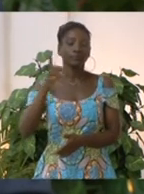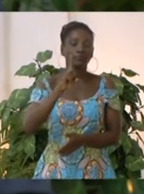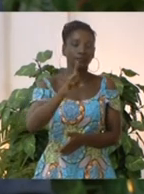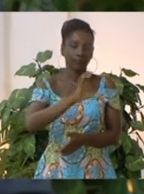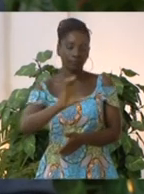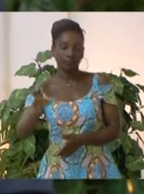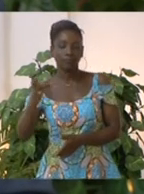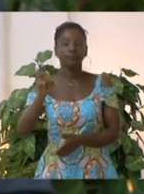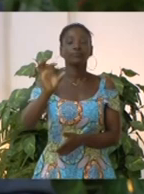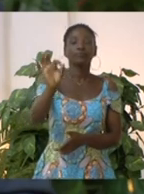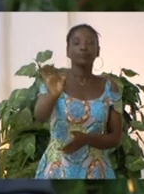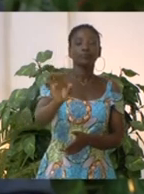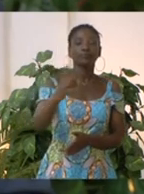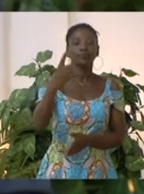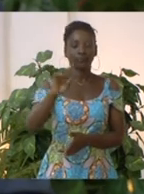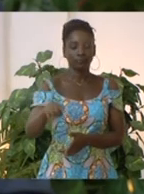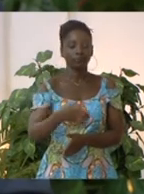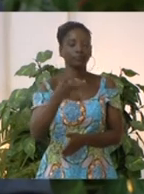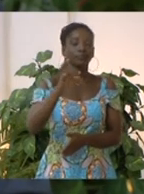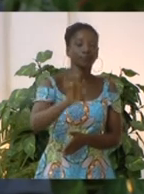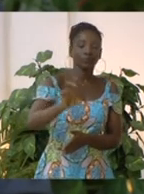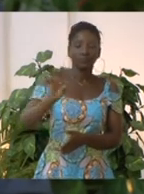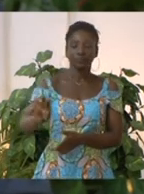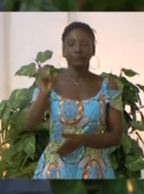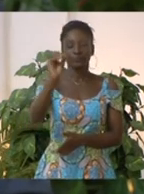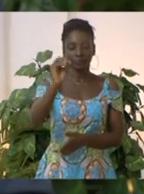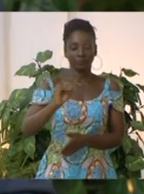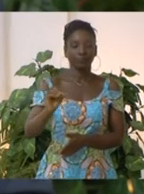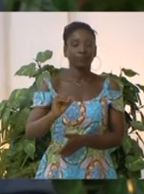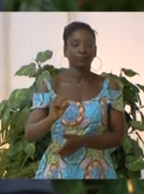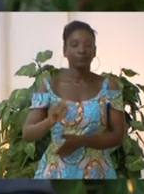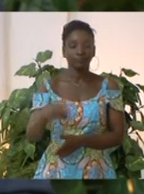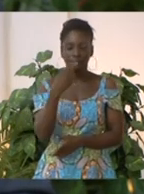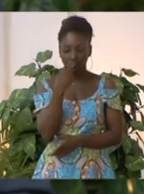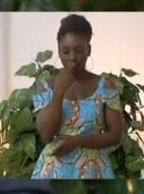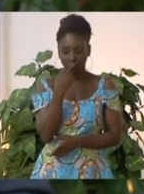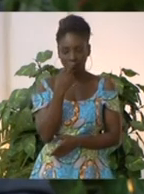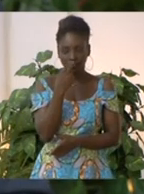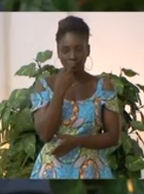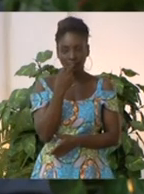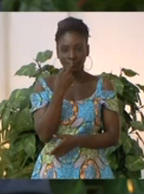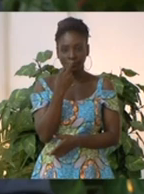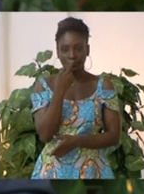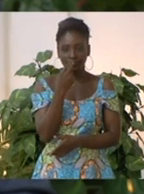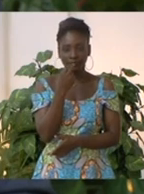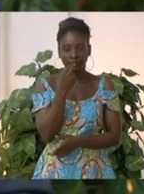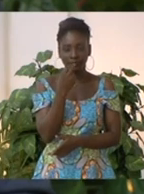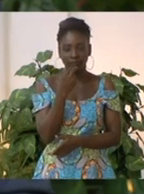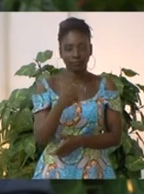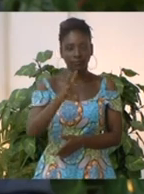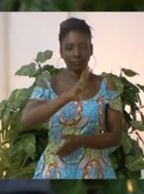179, soit 1,77%. Bédier Conan Aimé Henri,